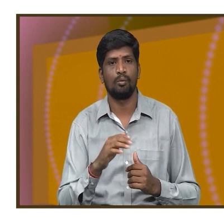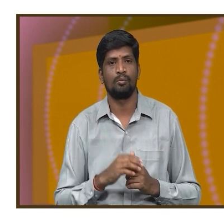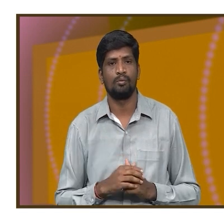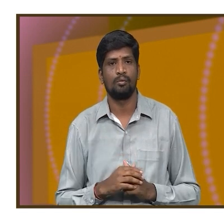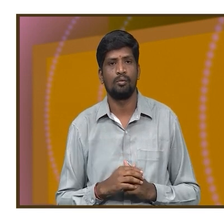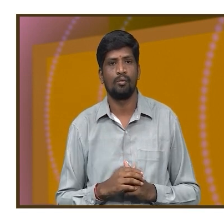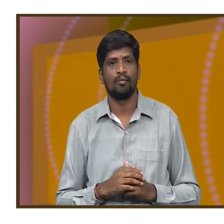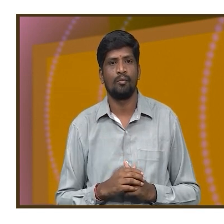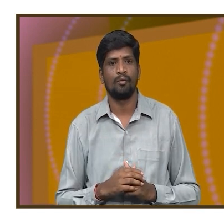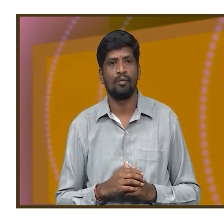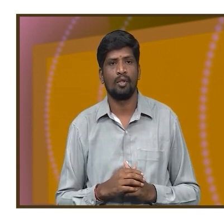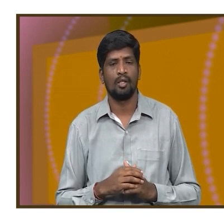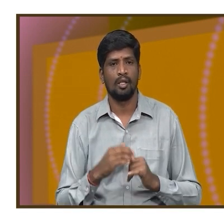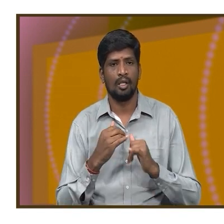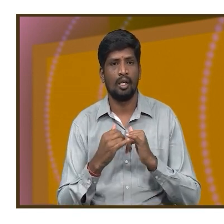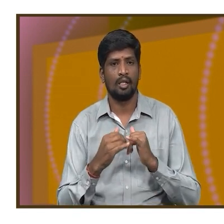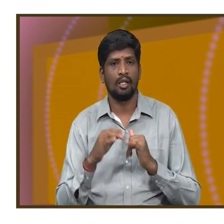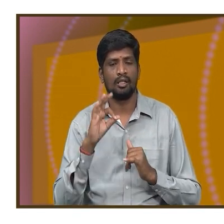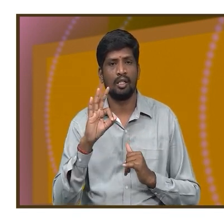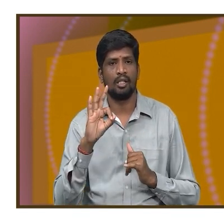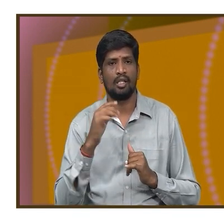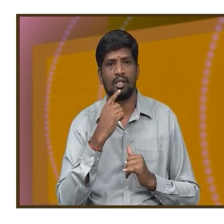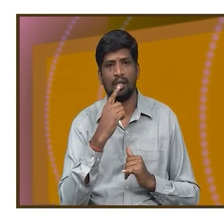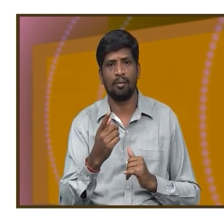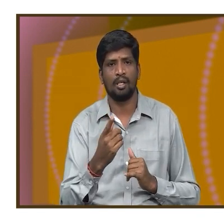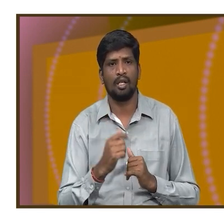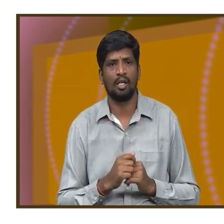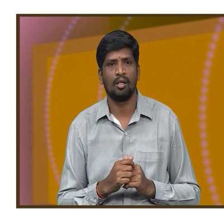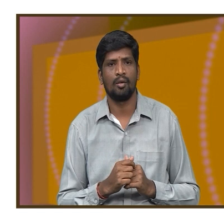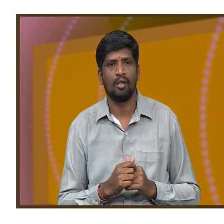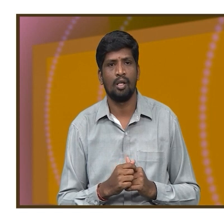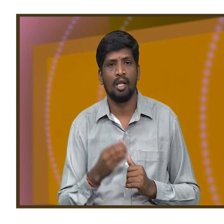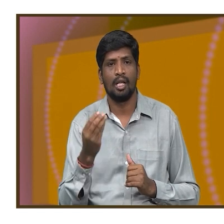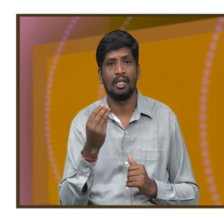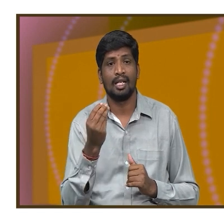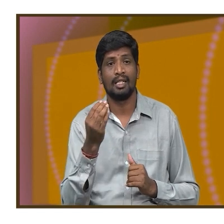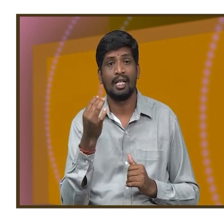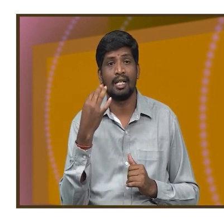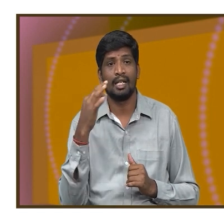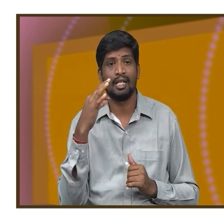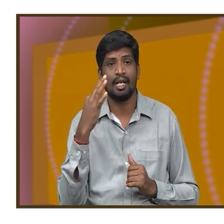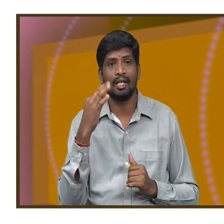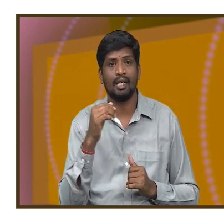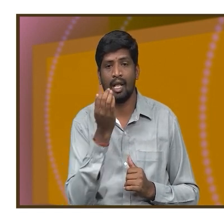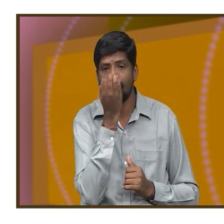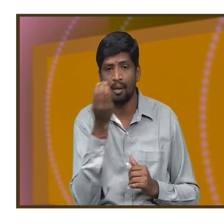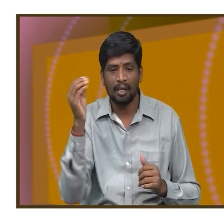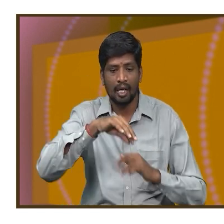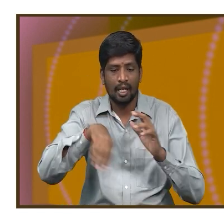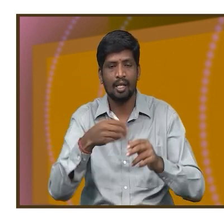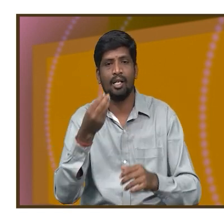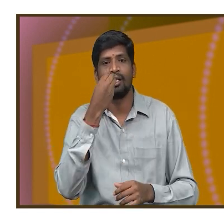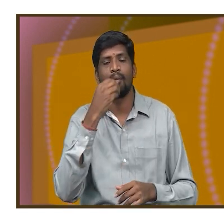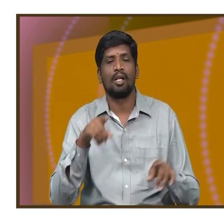இருக்கும்? கதையில் ஒரு கதையில் சிறந்த கருத்து கூறப்படனால் சர்க்கரை பந்தலில் தேன்மலை பொழிந்தது போல் அது இருக்கும். அது அவ்வளோ இனிப்பாக